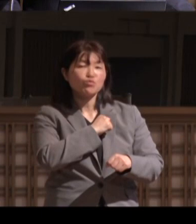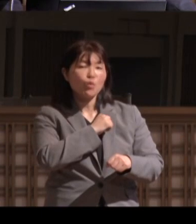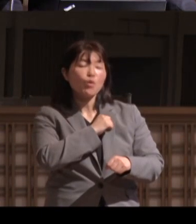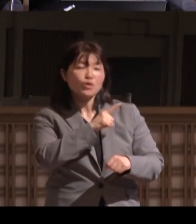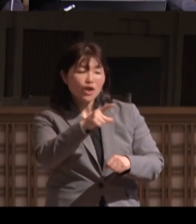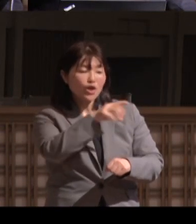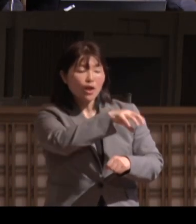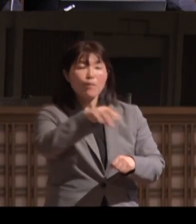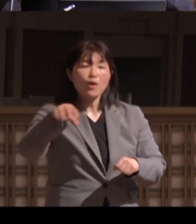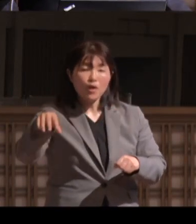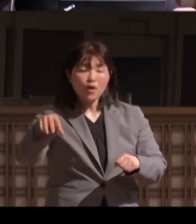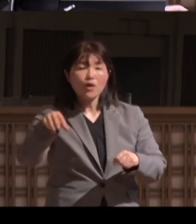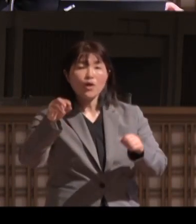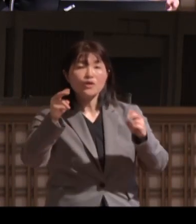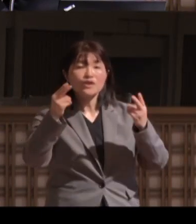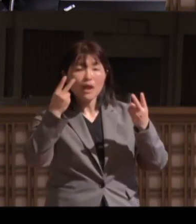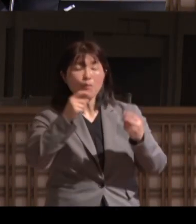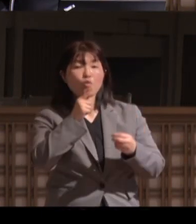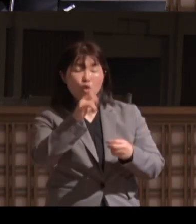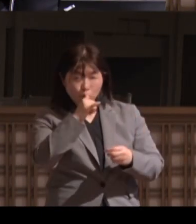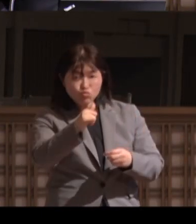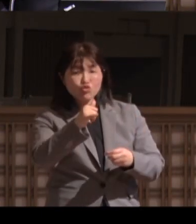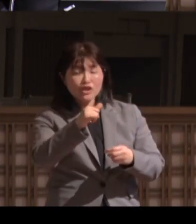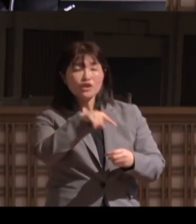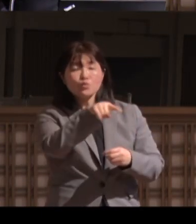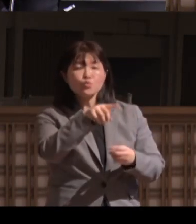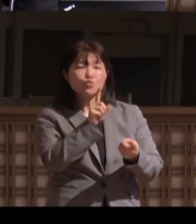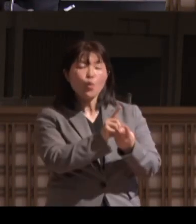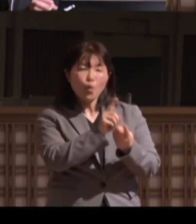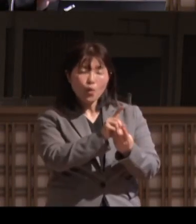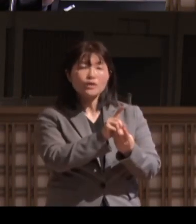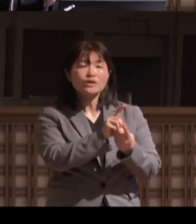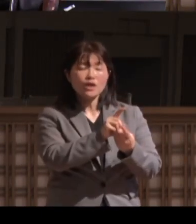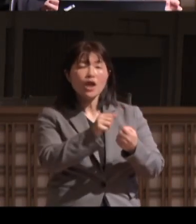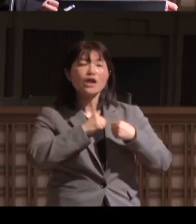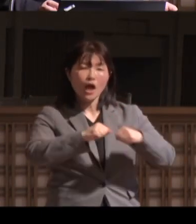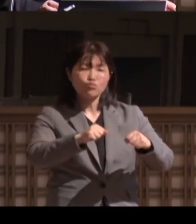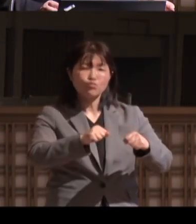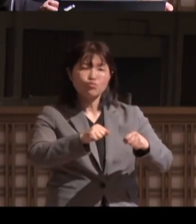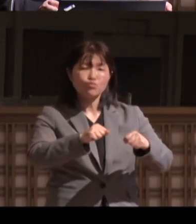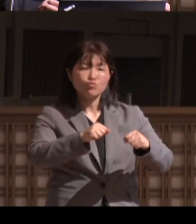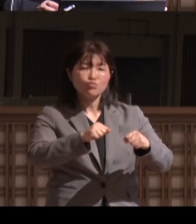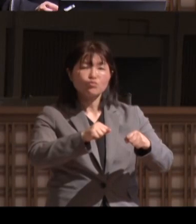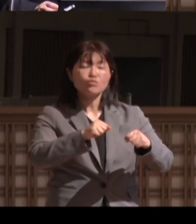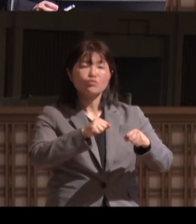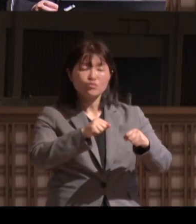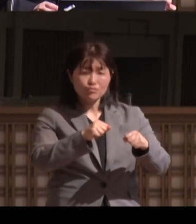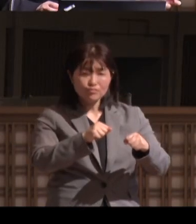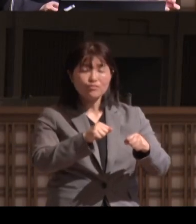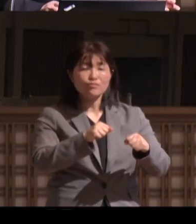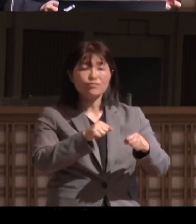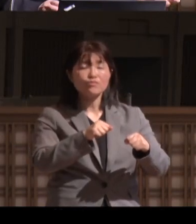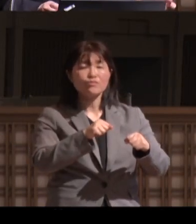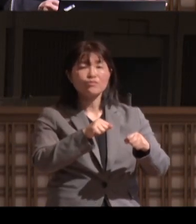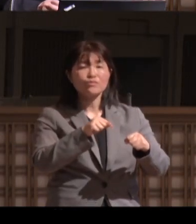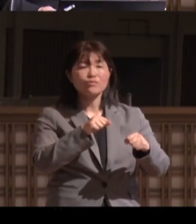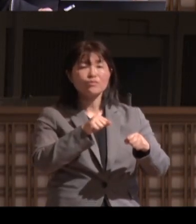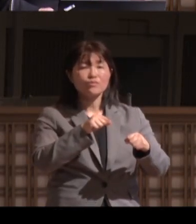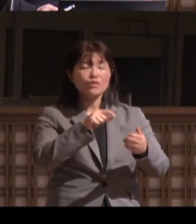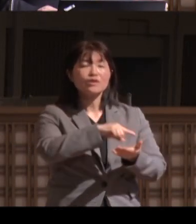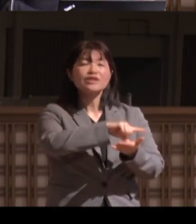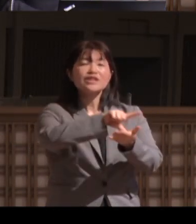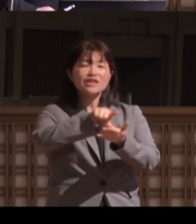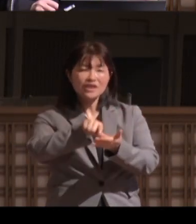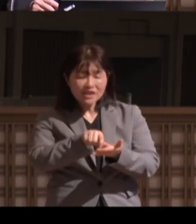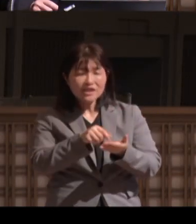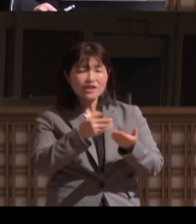たくさんいらっしゃいますのでえそういったえ関わりしろって言うんですけどえ地域に